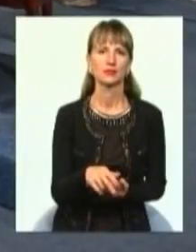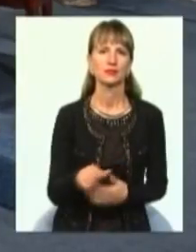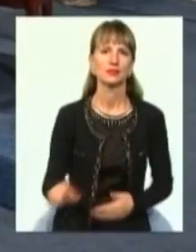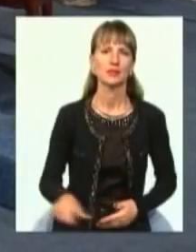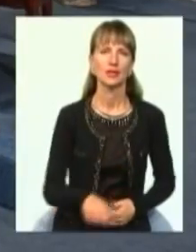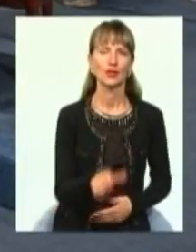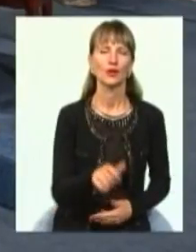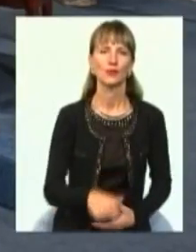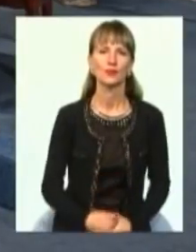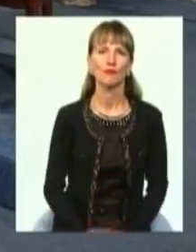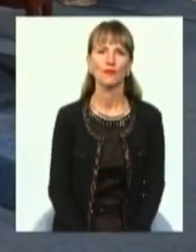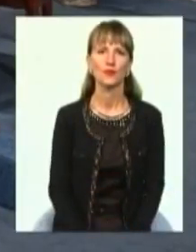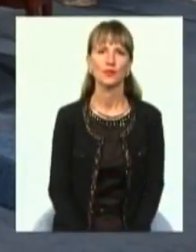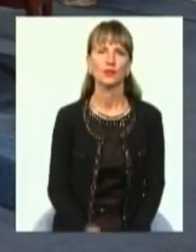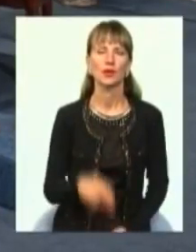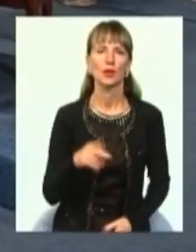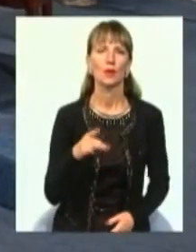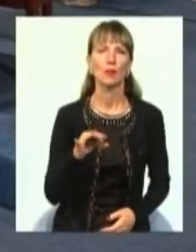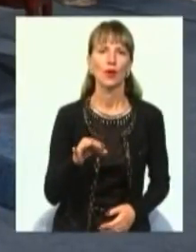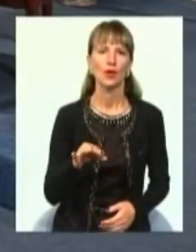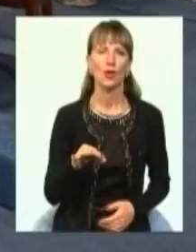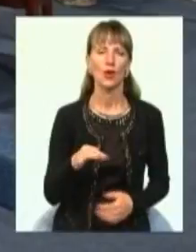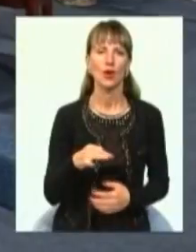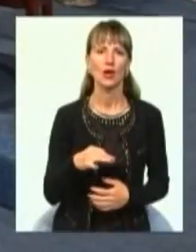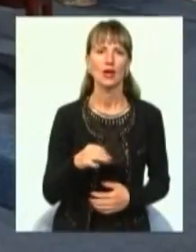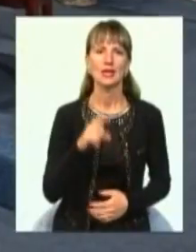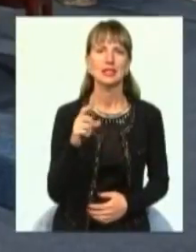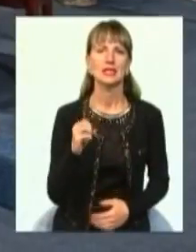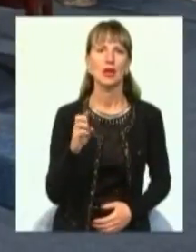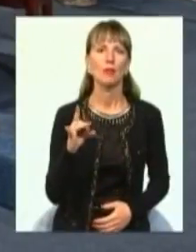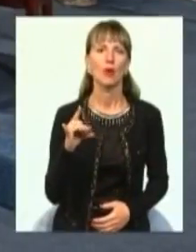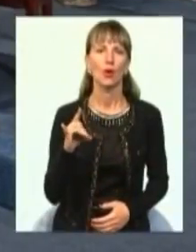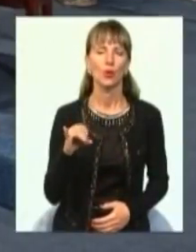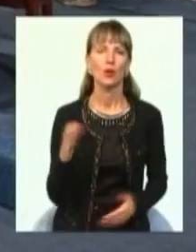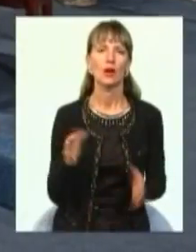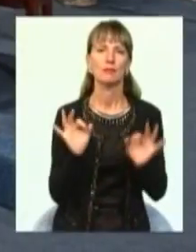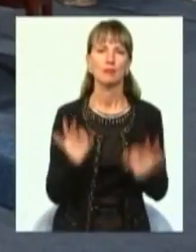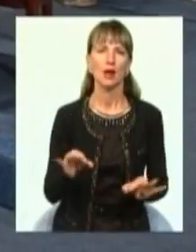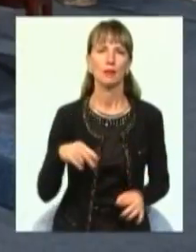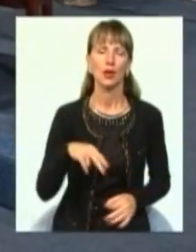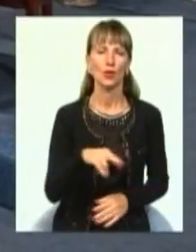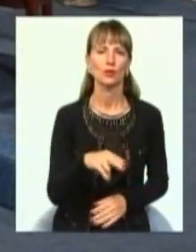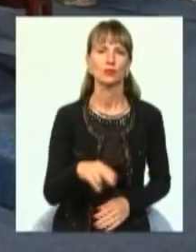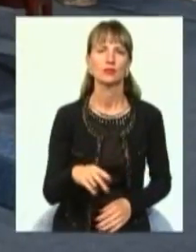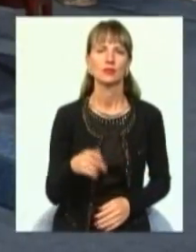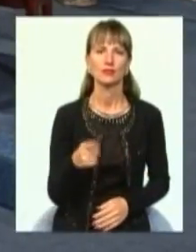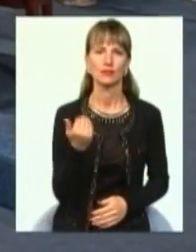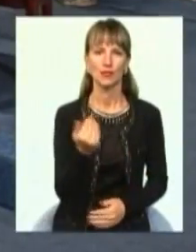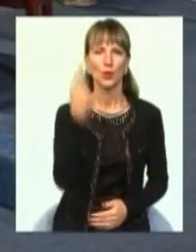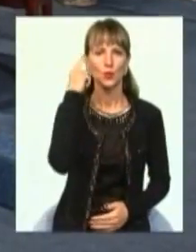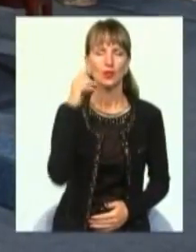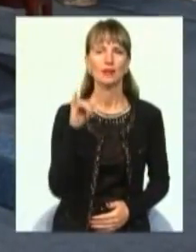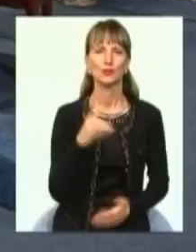дорогу. Ну, а власне про зебру, що це таке зебра, і як же ж правильно переходити дорогу по зебрі, ви дізнаєтесь у сюжеті.